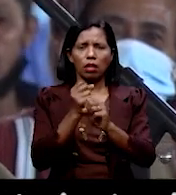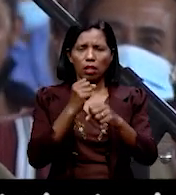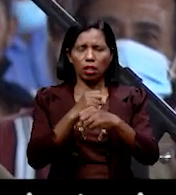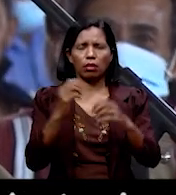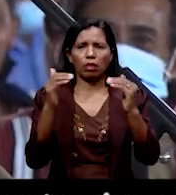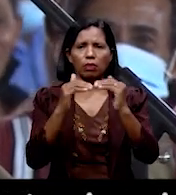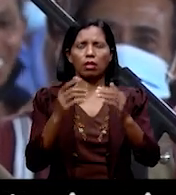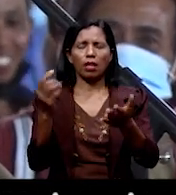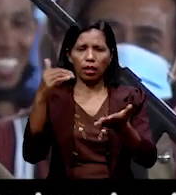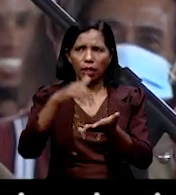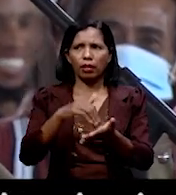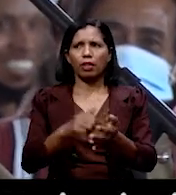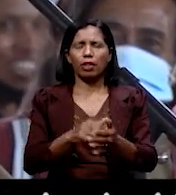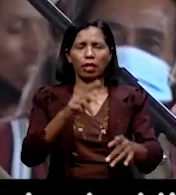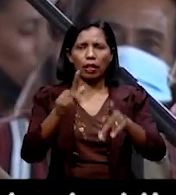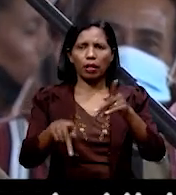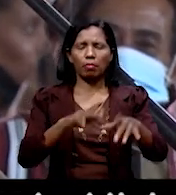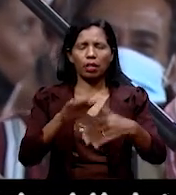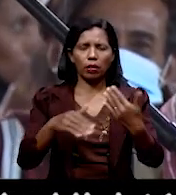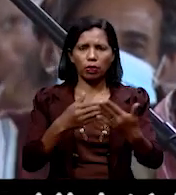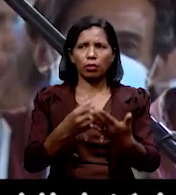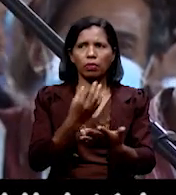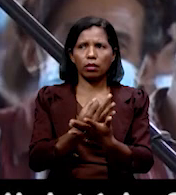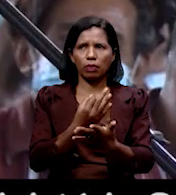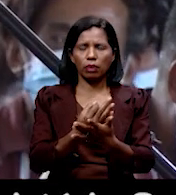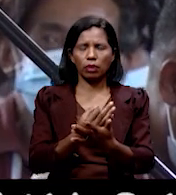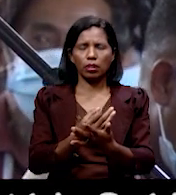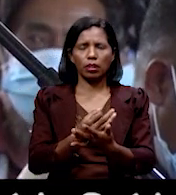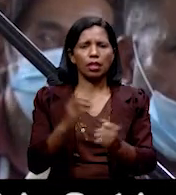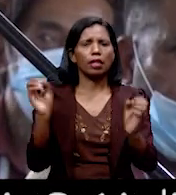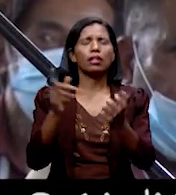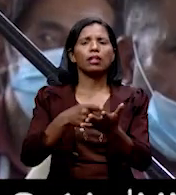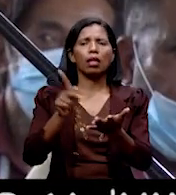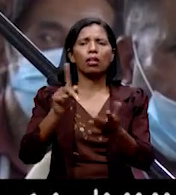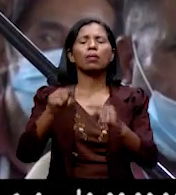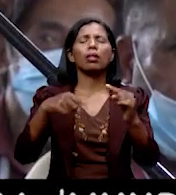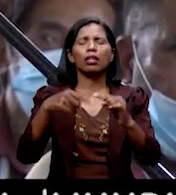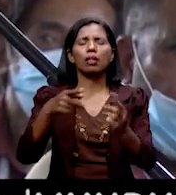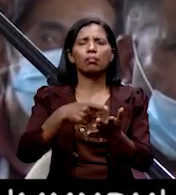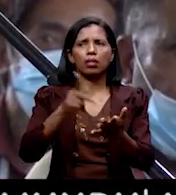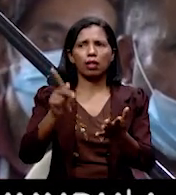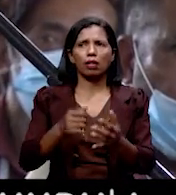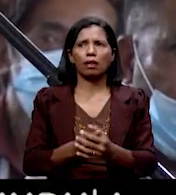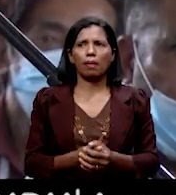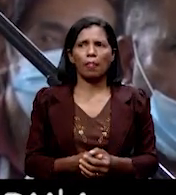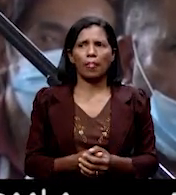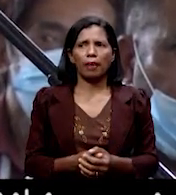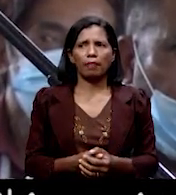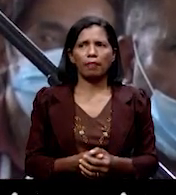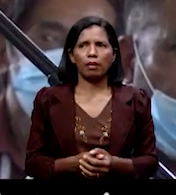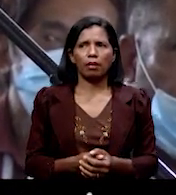Dalai data, pobuni nia osane, la seluni baihira. Agora povo cura governa sosa.